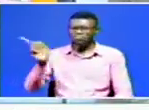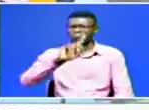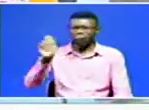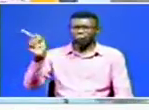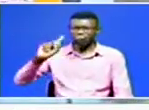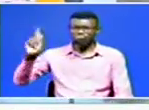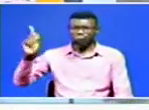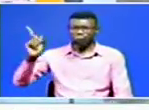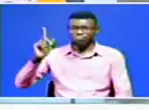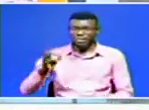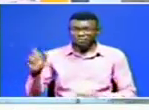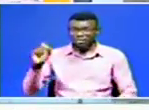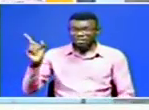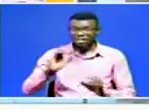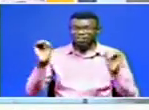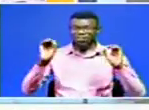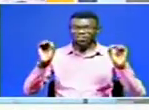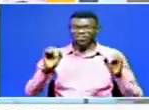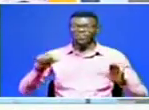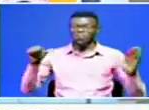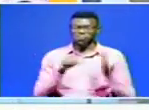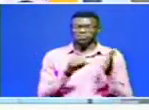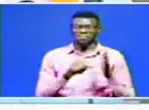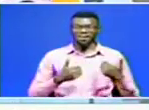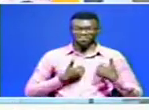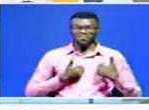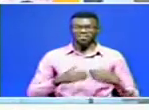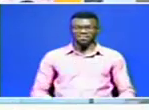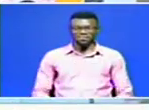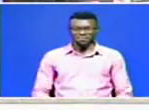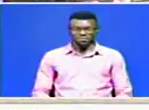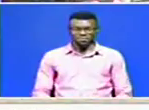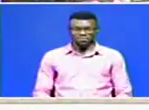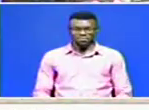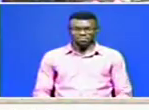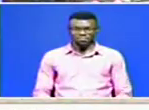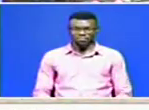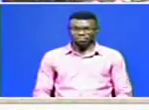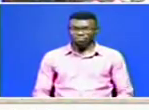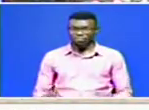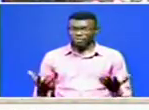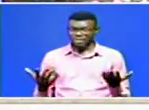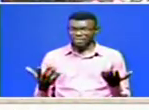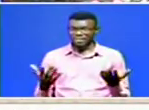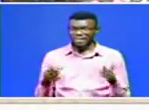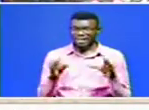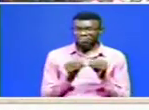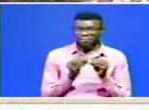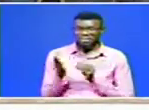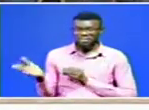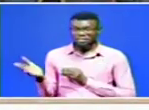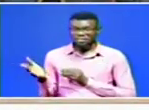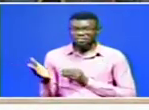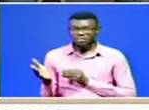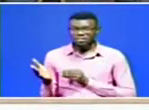Tingisha. Kama wabana tingisha, utajua utakuwa na kazi mingi. Aidha, hafla hii ilikuwa nafasi njema